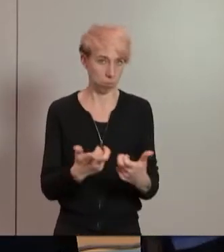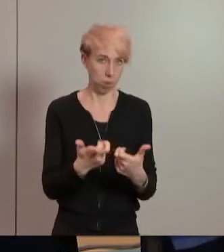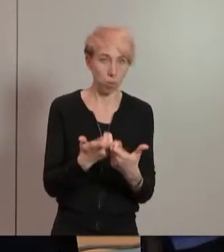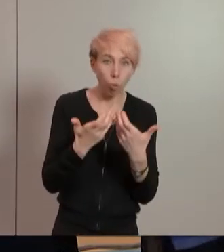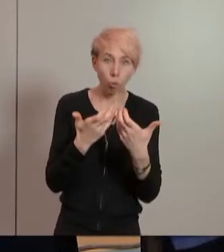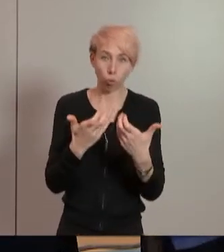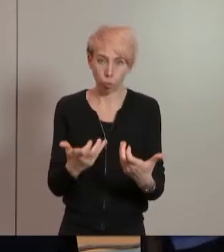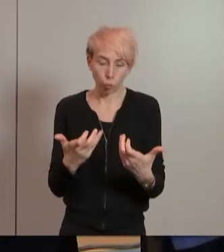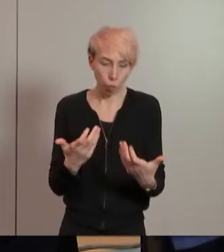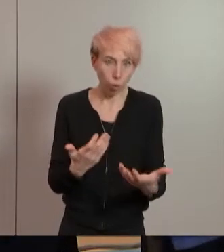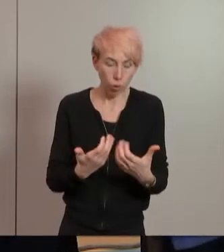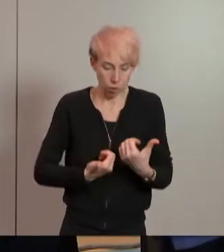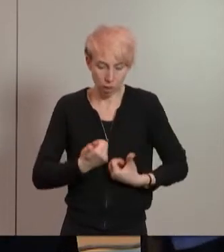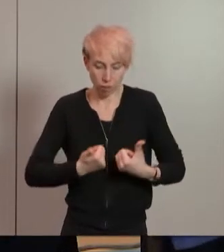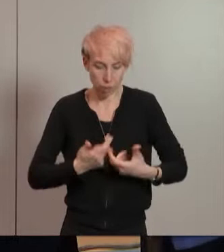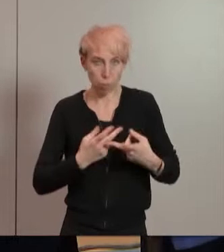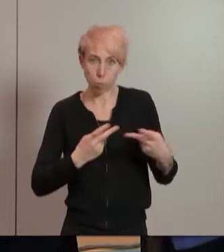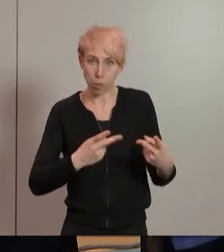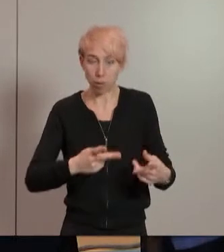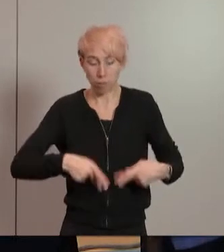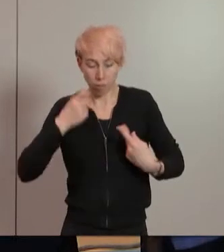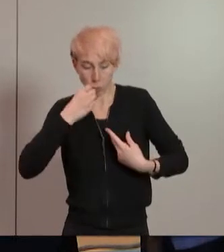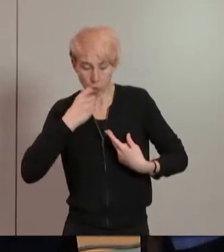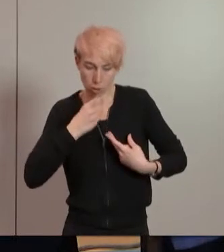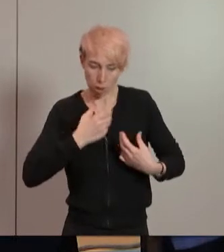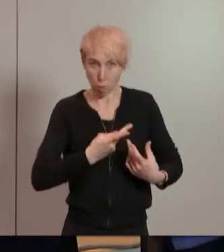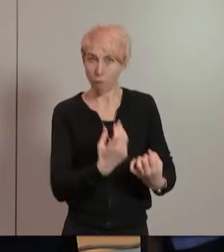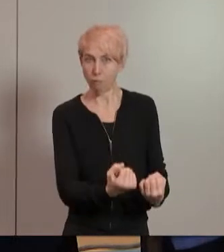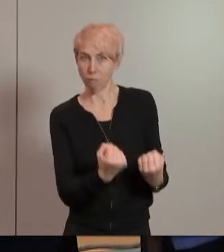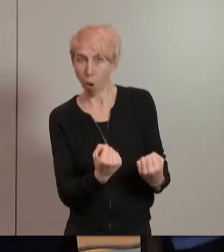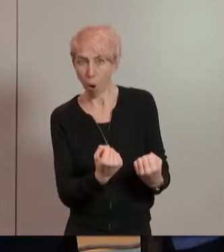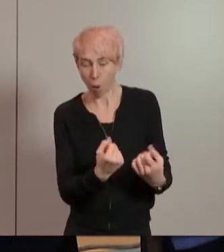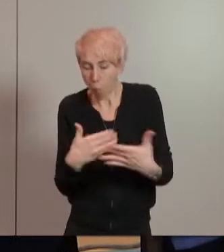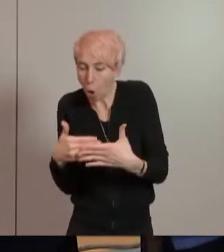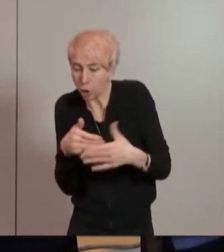contribuer activement au renforcement de services publics au quotidien et au plus près des habitants, dans un contexte